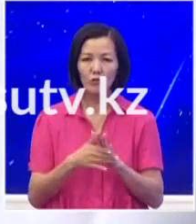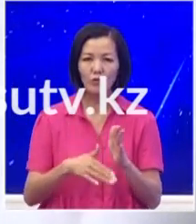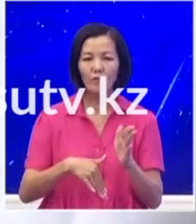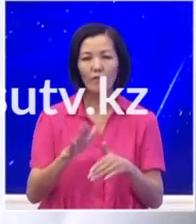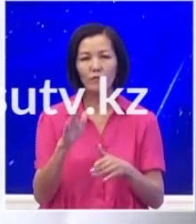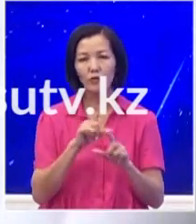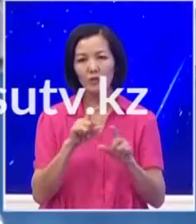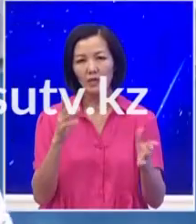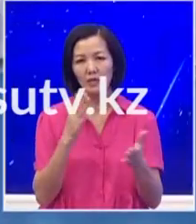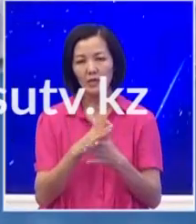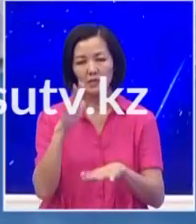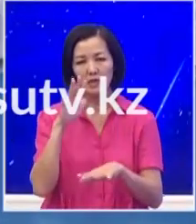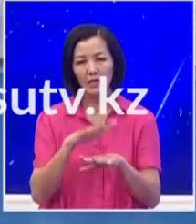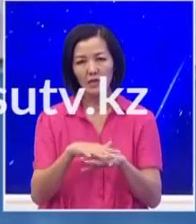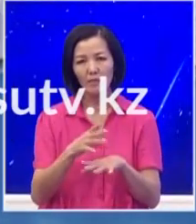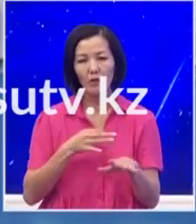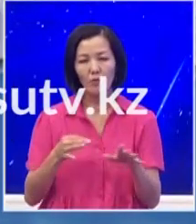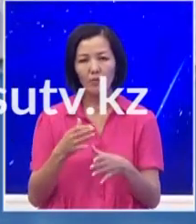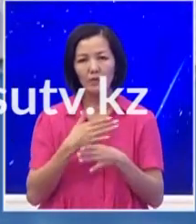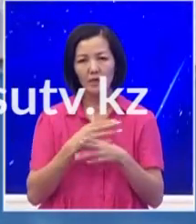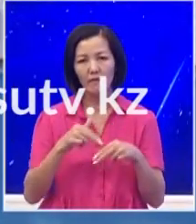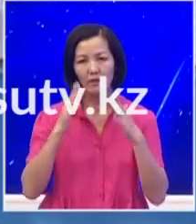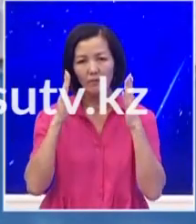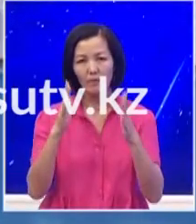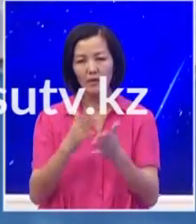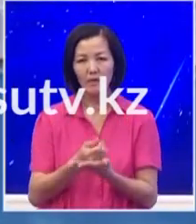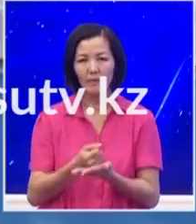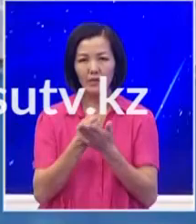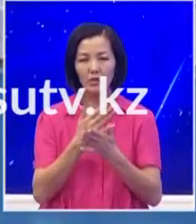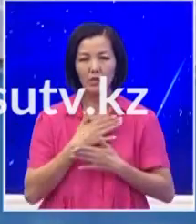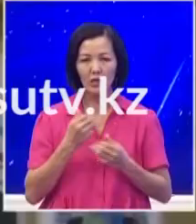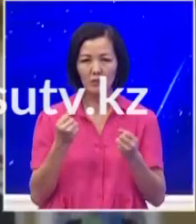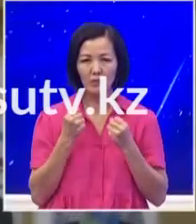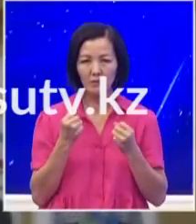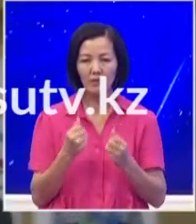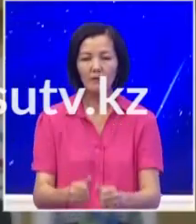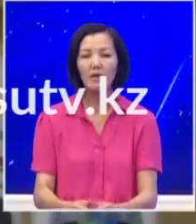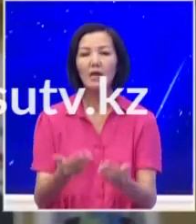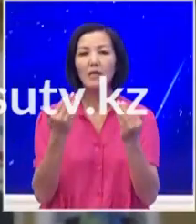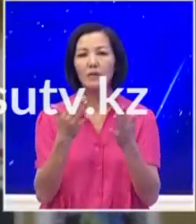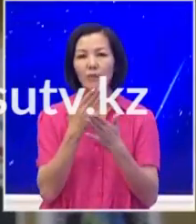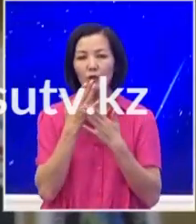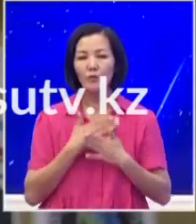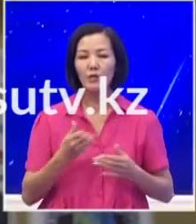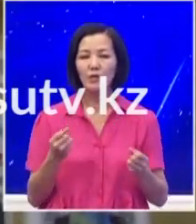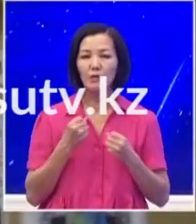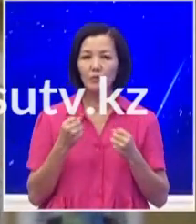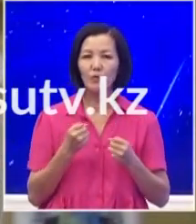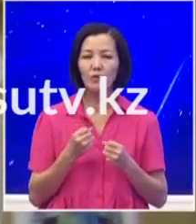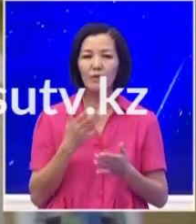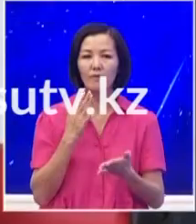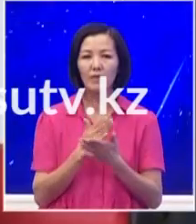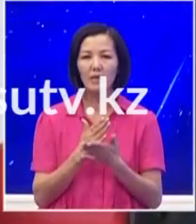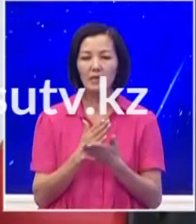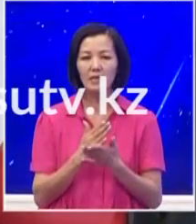Хочу поблагодарить акимат области за проявленное внимание и поддержку наших спортсменов. Теперь любители спорта находятся в